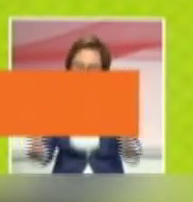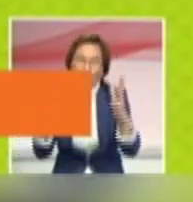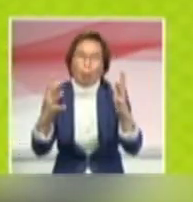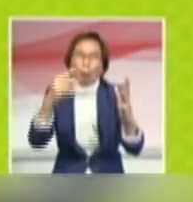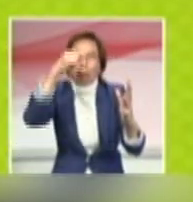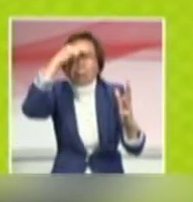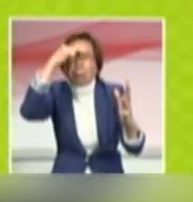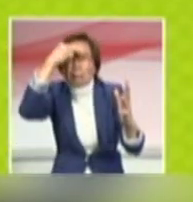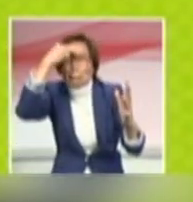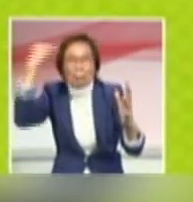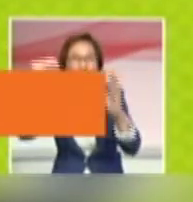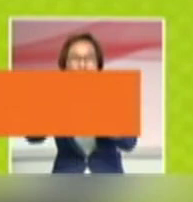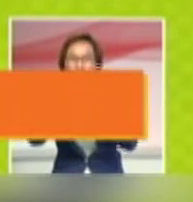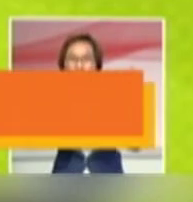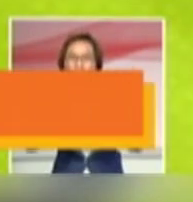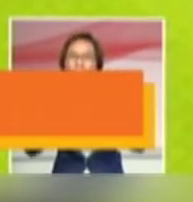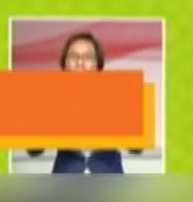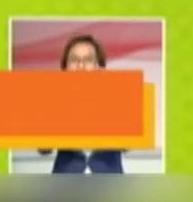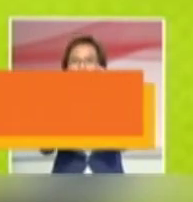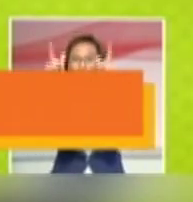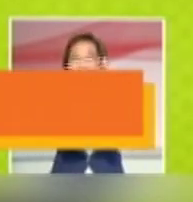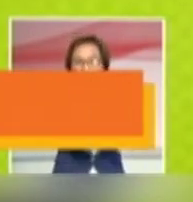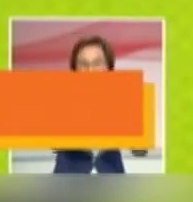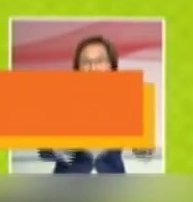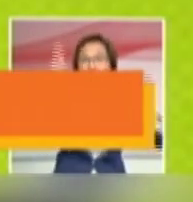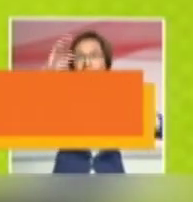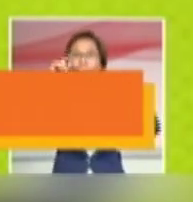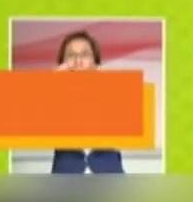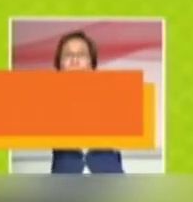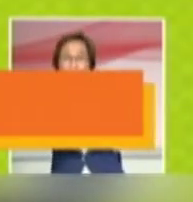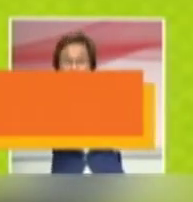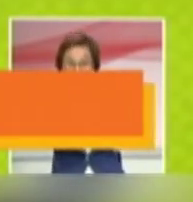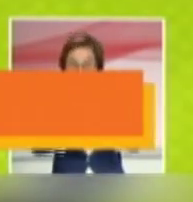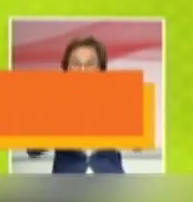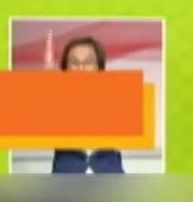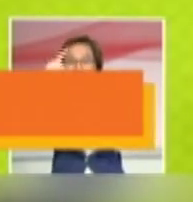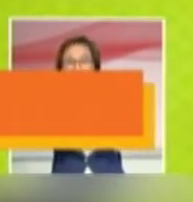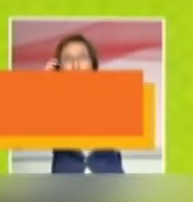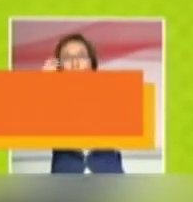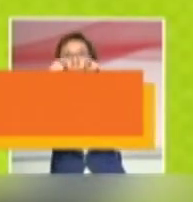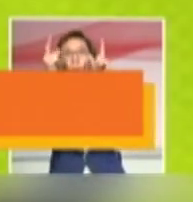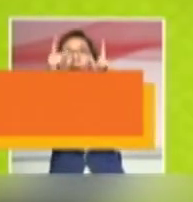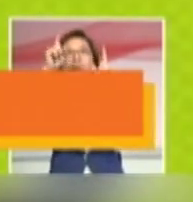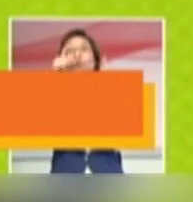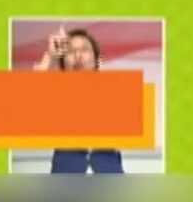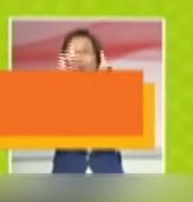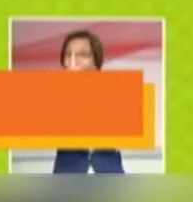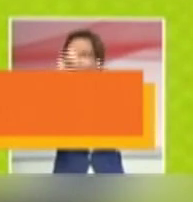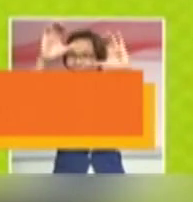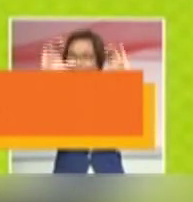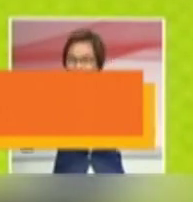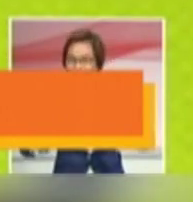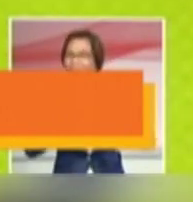telah menyedarkan pemimpin negara akan perlunya satu formula untuk